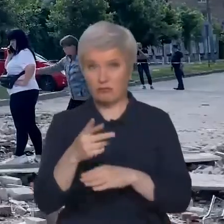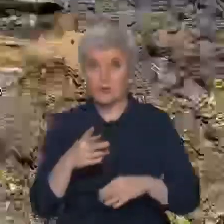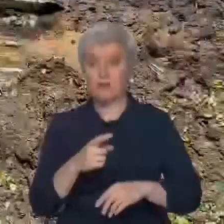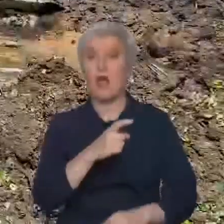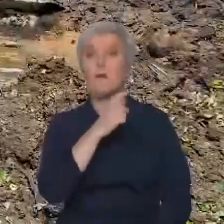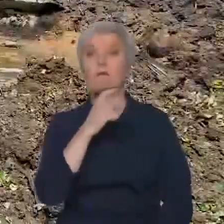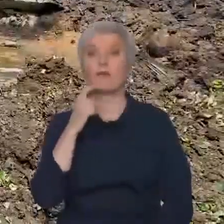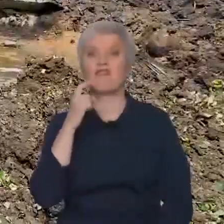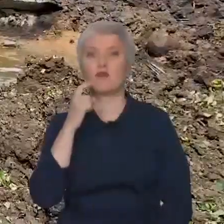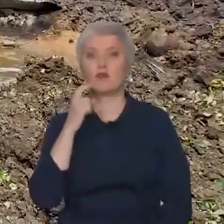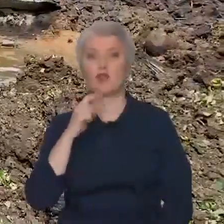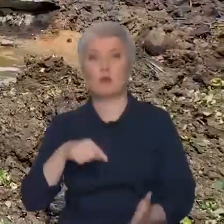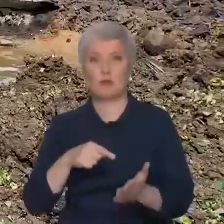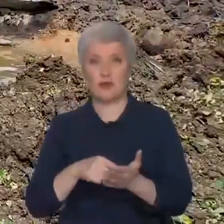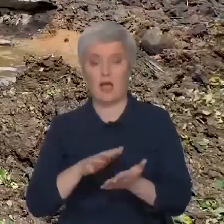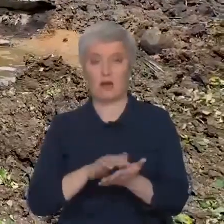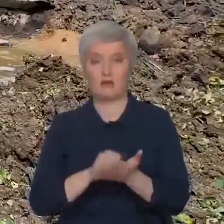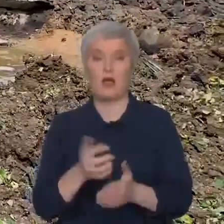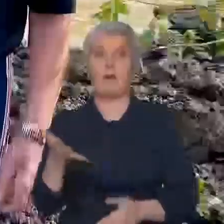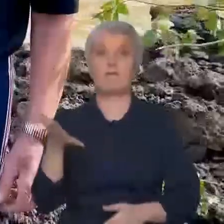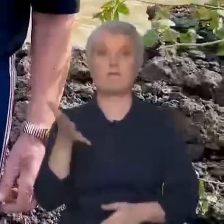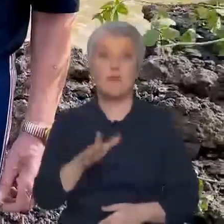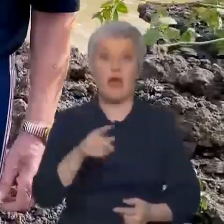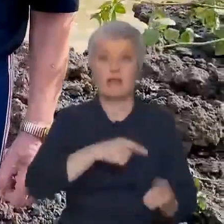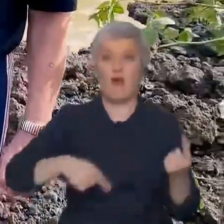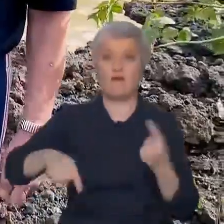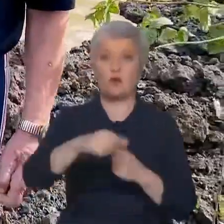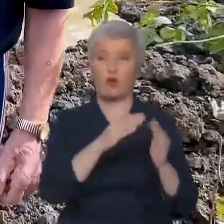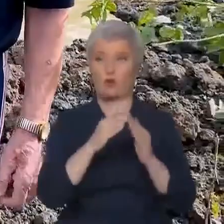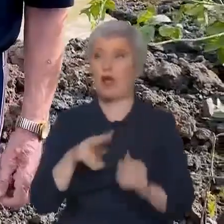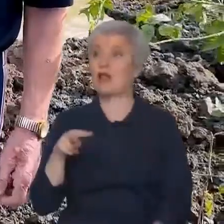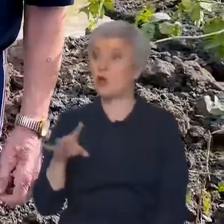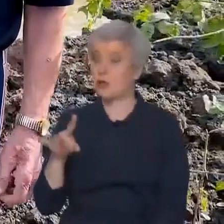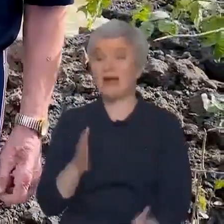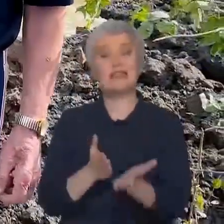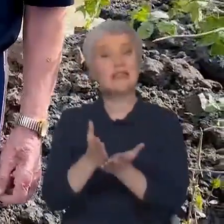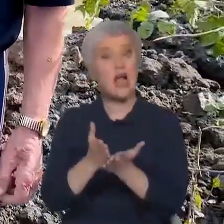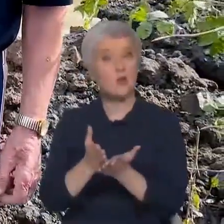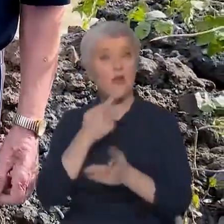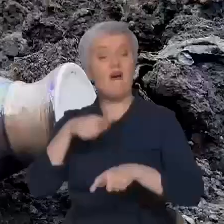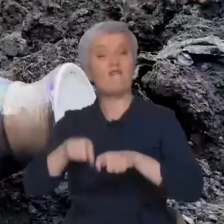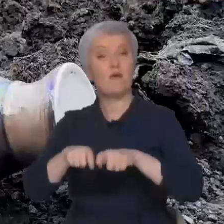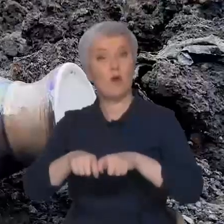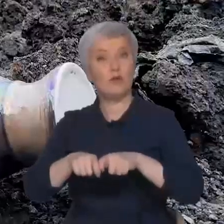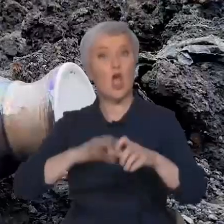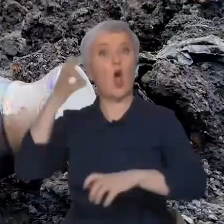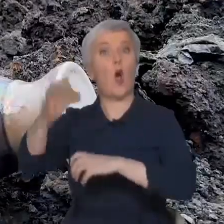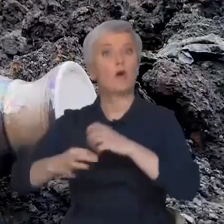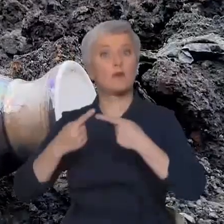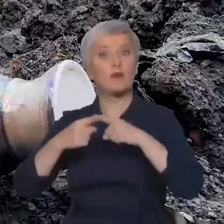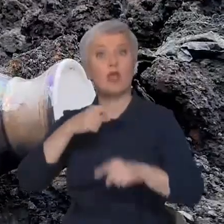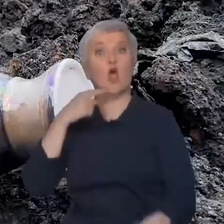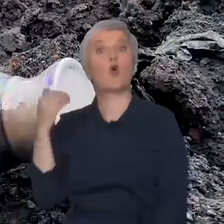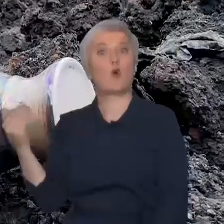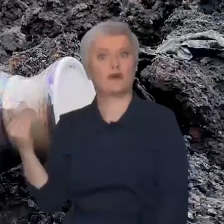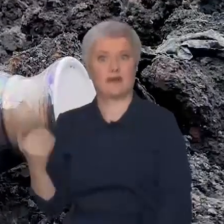Пошкоджені щонайменше 5 навколишніх осель. Леонід Романов – заслужений випробувач космічної техніки Росії. Нині 85-річний ракетник